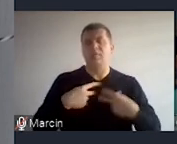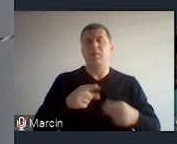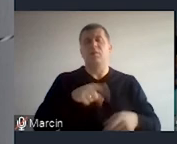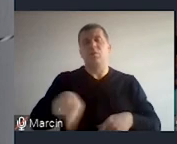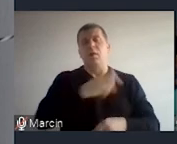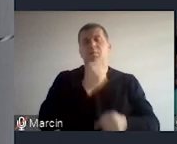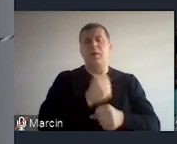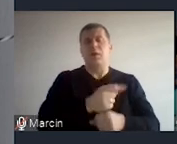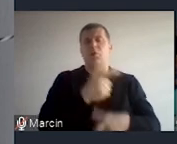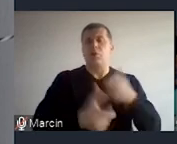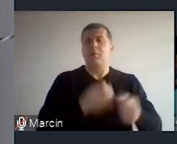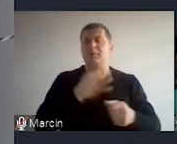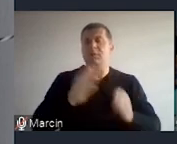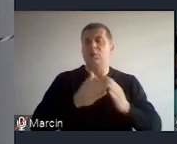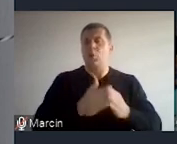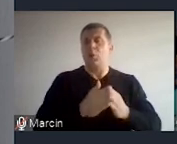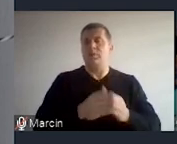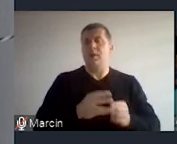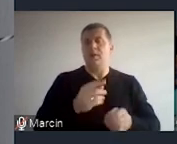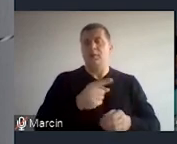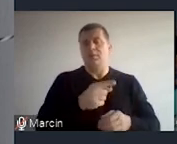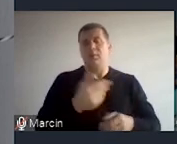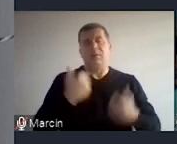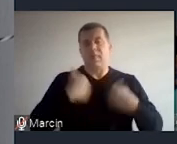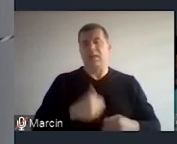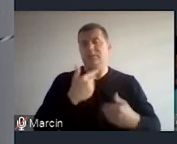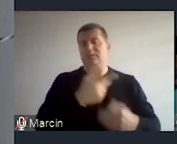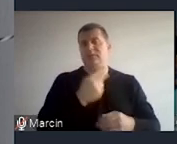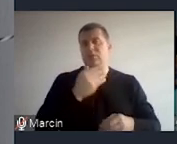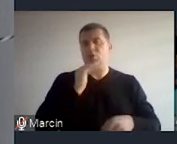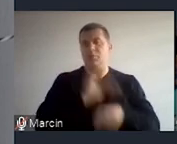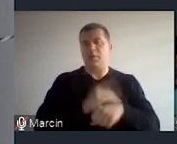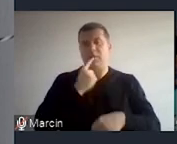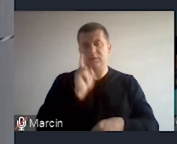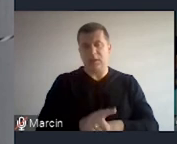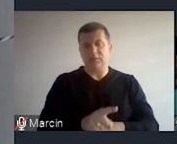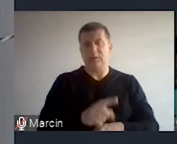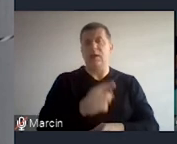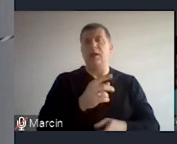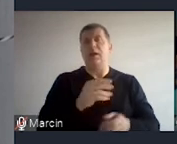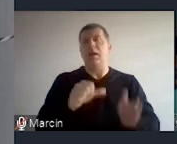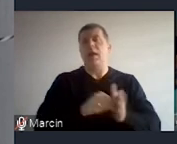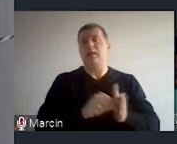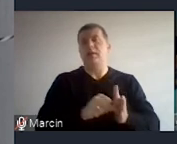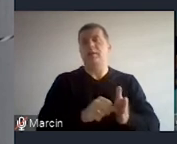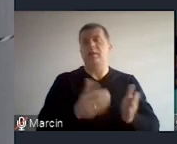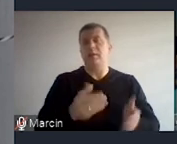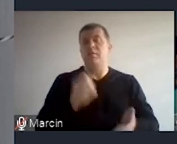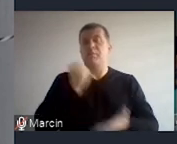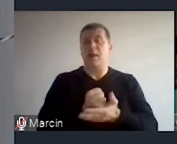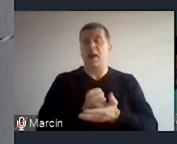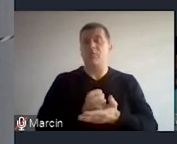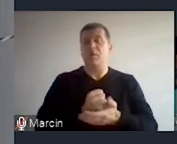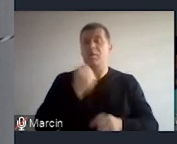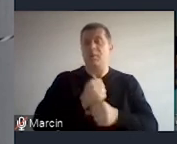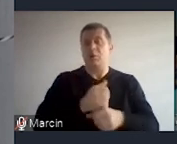pracownikowi ukrytych nadgodzin, żeby nie chciał angażować na zlecenie swojego pracownika zamiast na etacie. Prawo pracy co